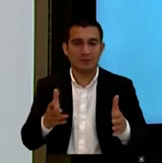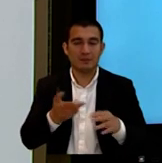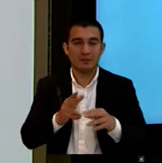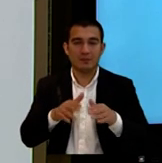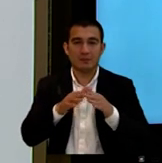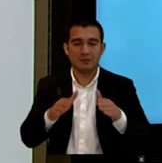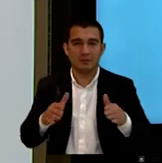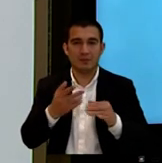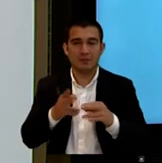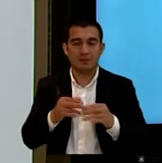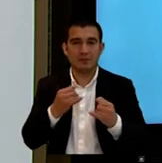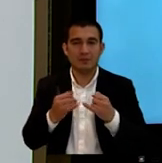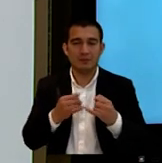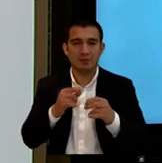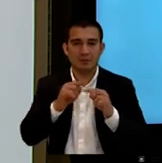ko'rsatildi.